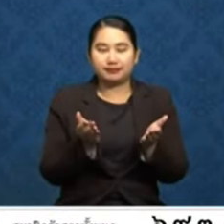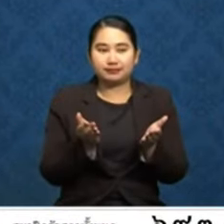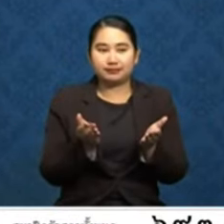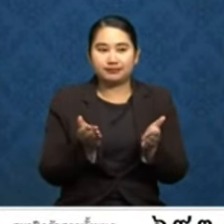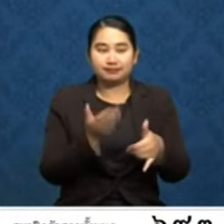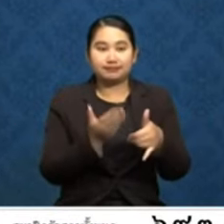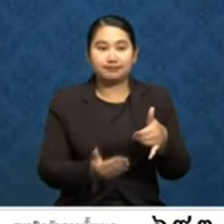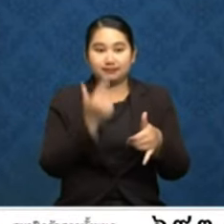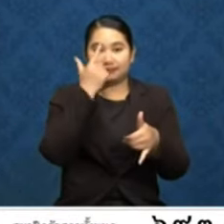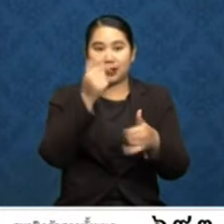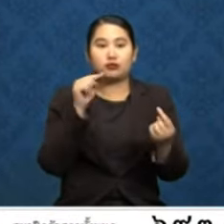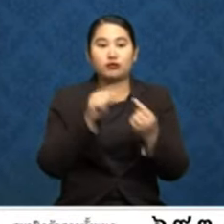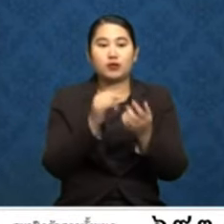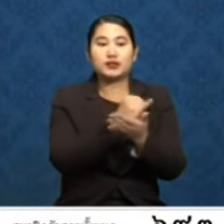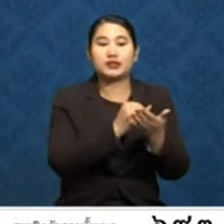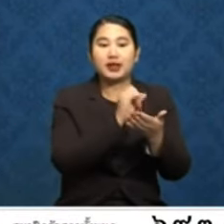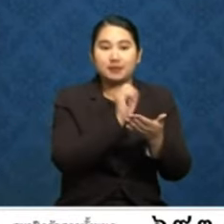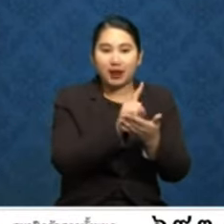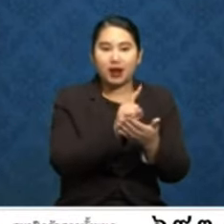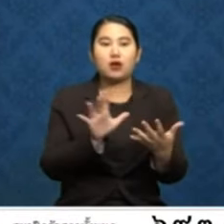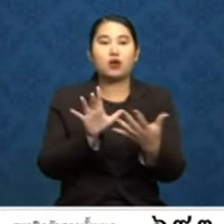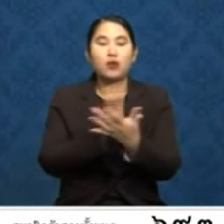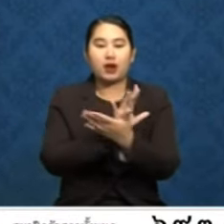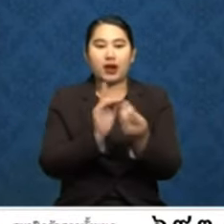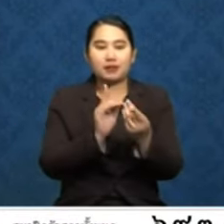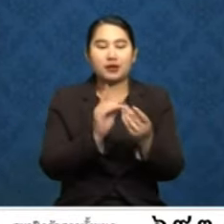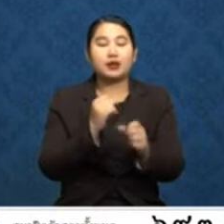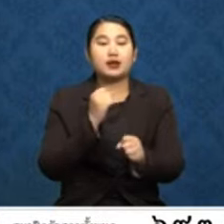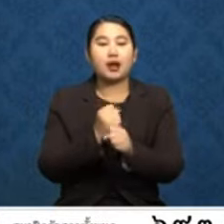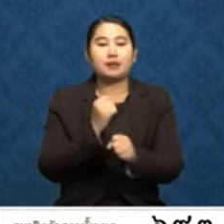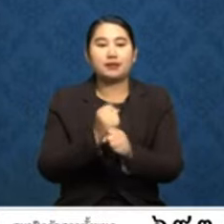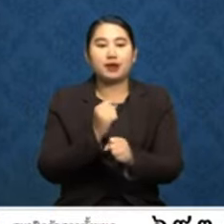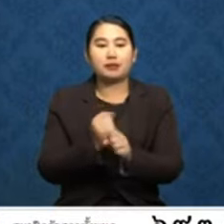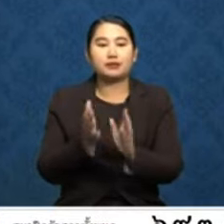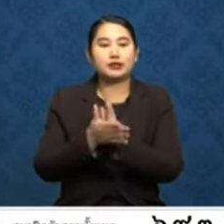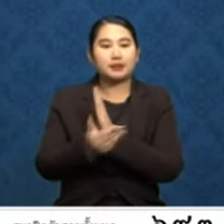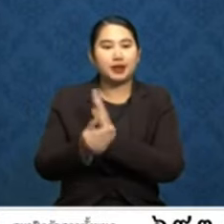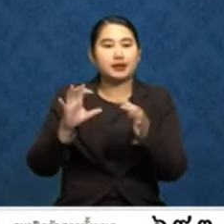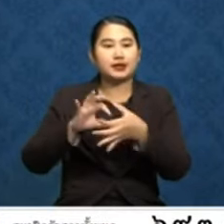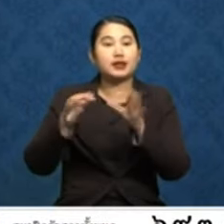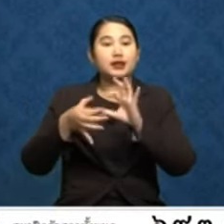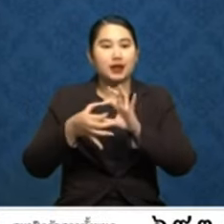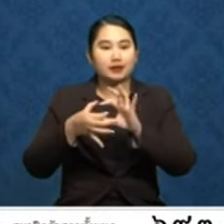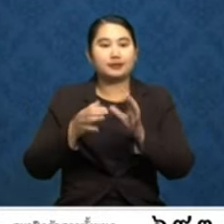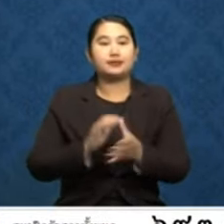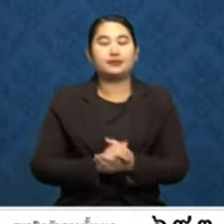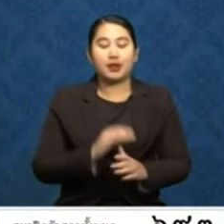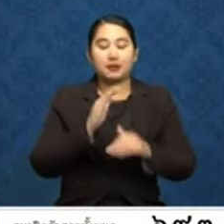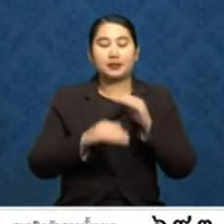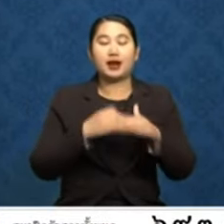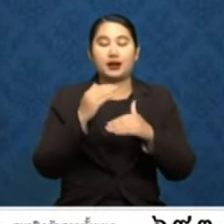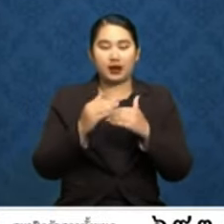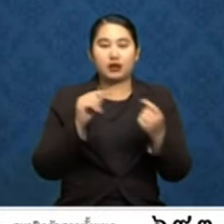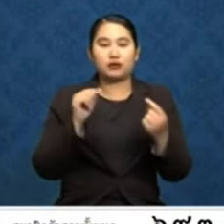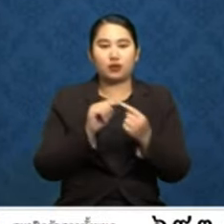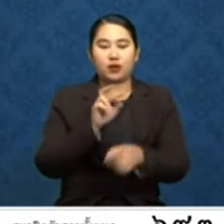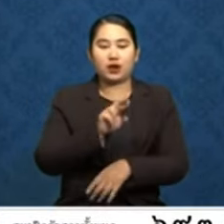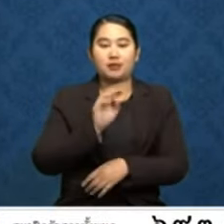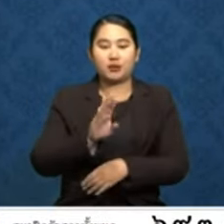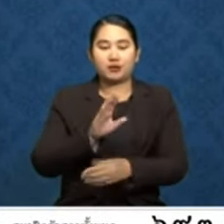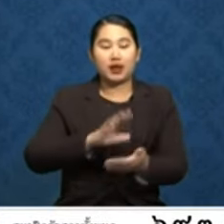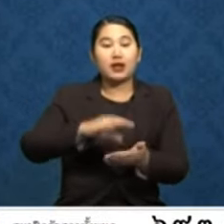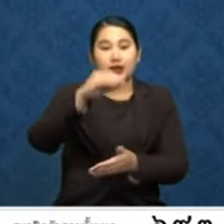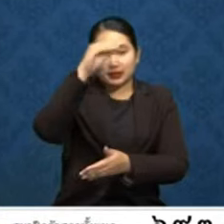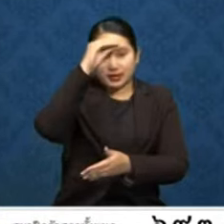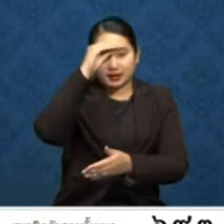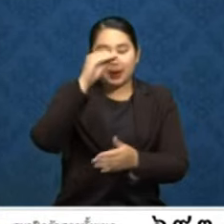พทั้งด้านศิลปะวัฒนธรรมและความสามารถทางการกีฬาและพัฒนาระบบการศึกษา